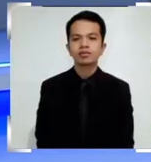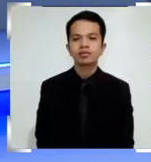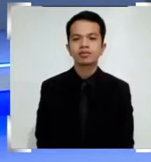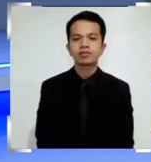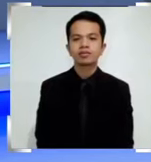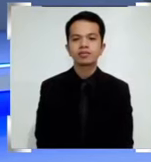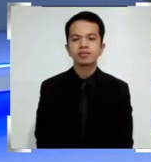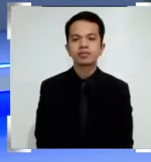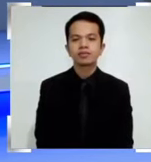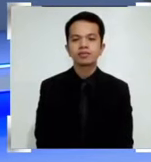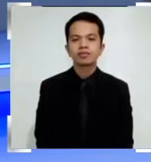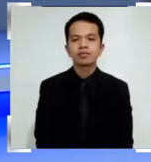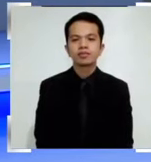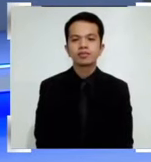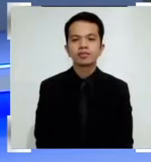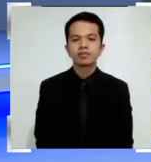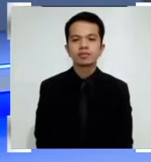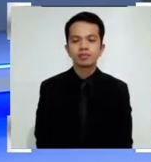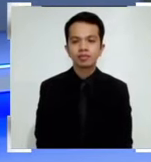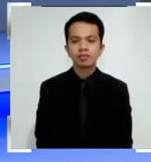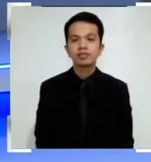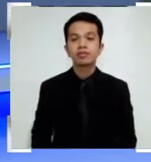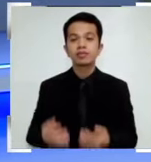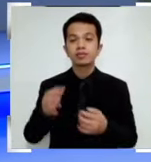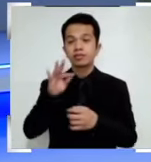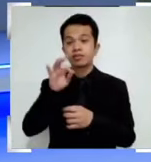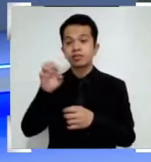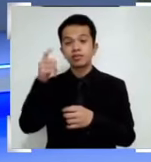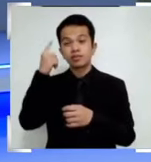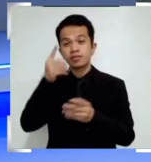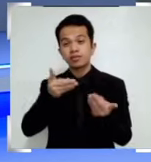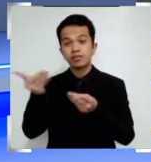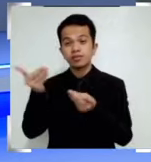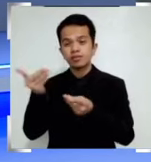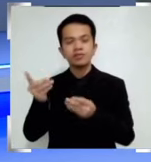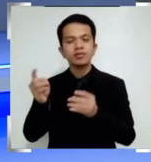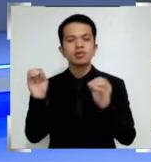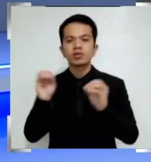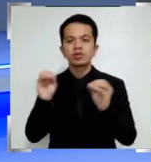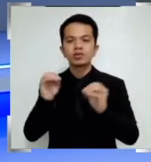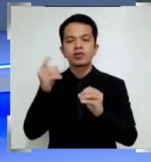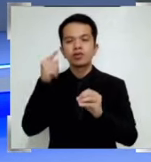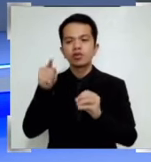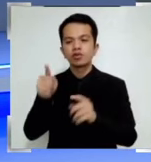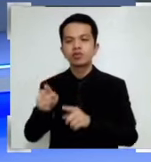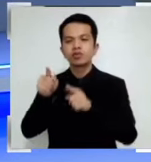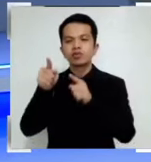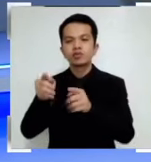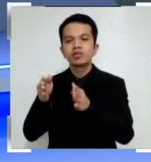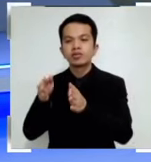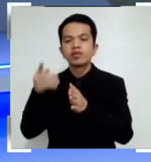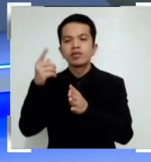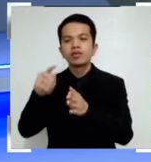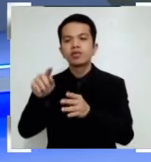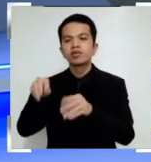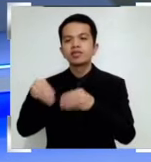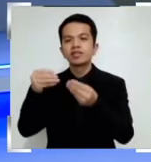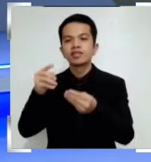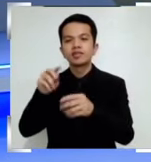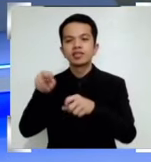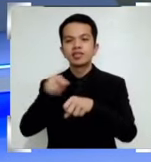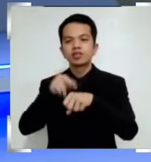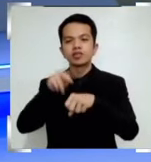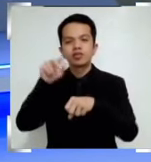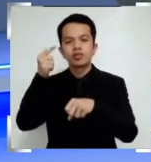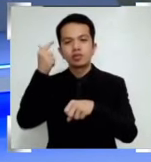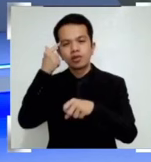Wala mo ng paniningil ang pass-through fee sa mga delivery truck na dumaraan sa mga kalsadang pinondohan ng national government batay sa executive